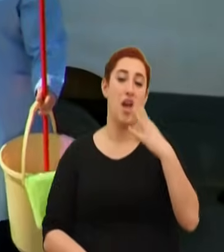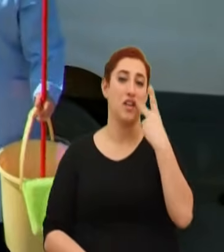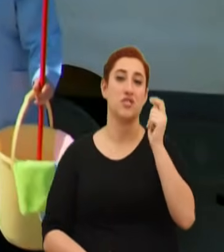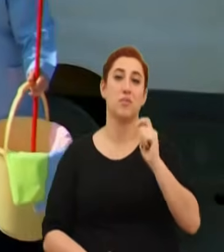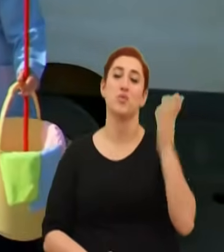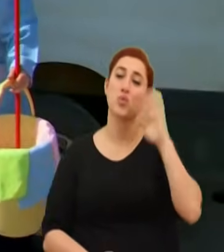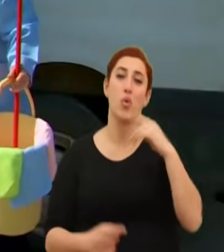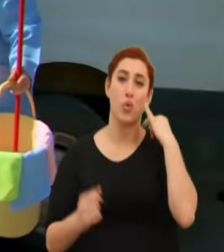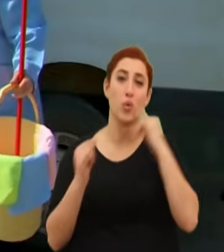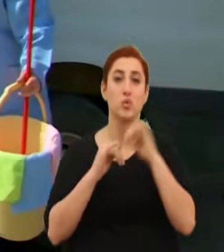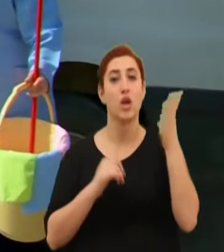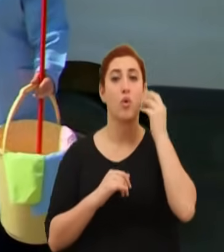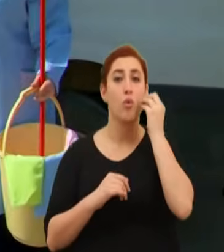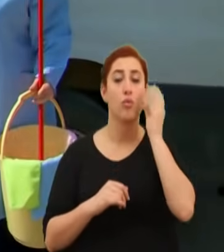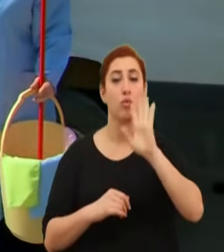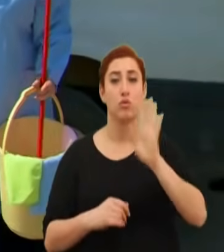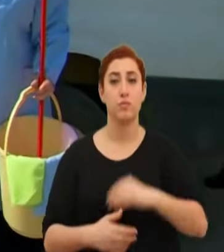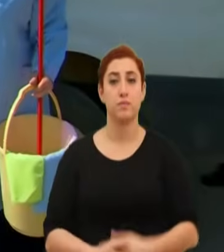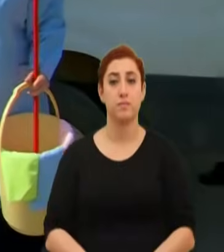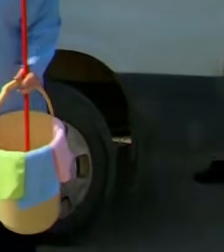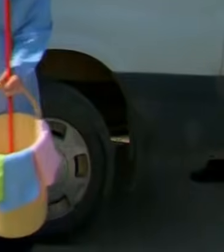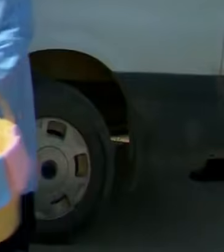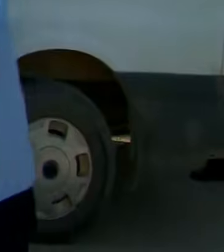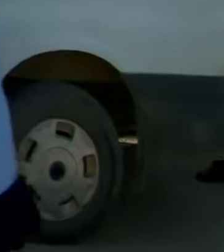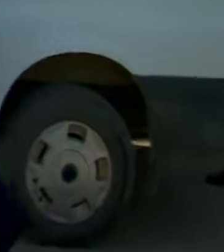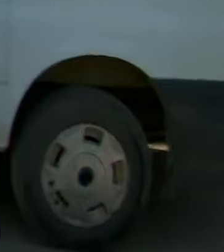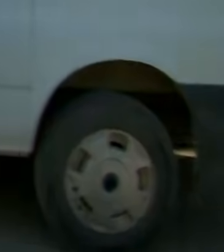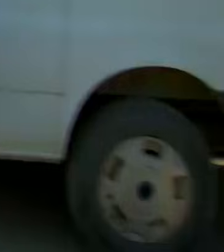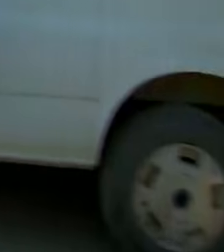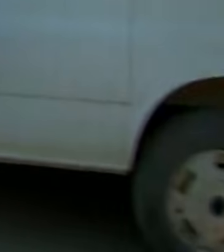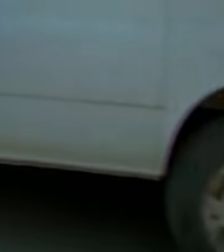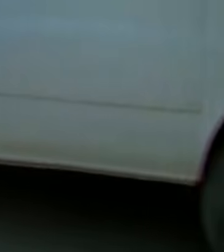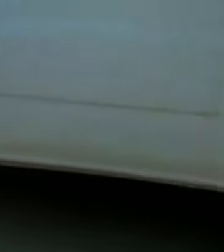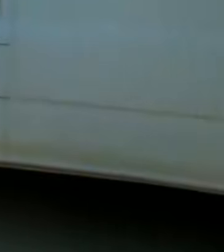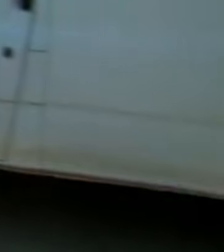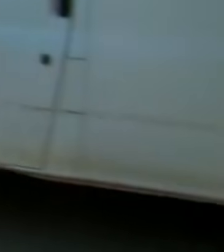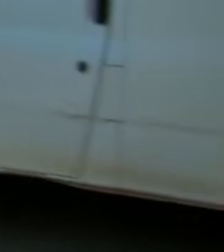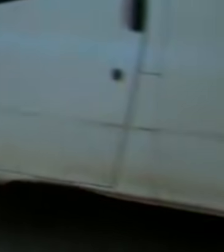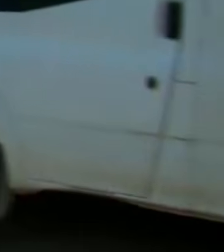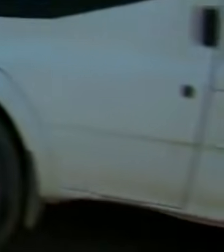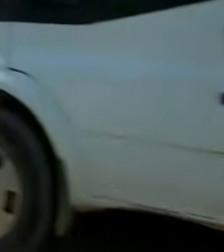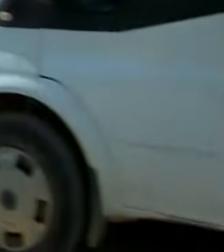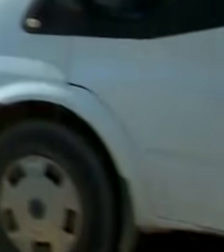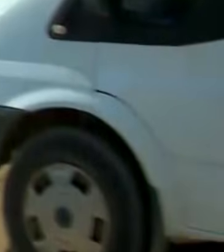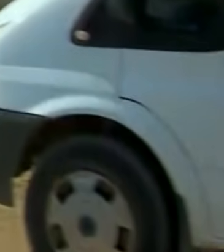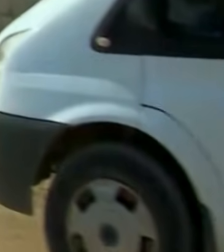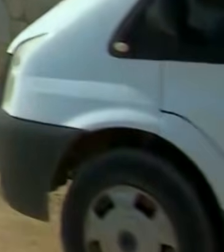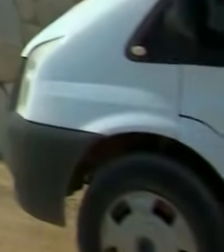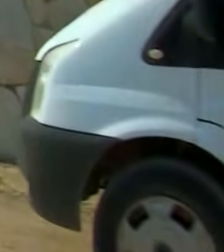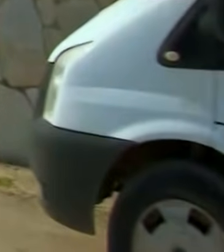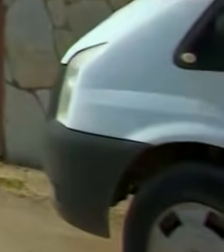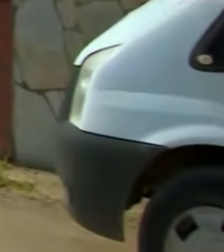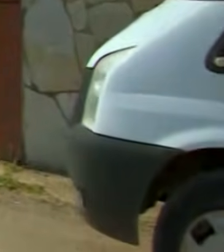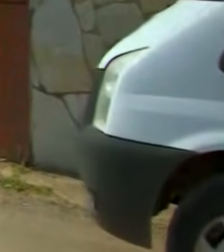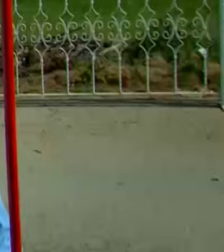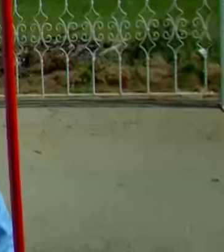işiteceğim. Sonra konuşuruz. Hadi öpüyorum bir tane. Üzerinde mavi önlüğü, elinde kova ve saplı paspasla temizleyecekleri eve